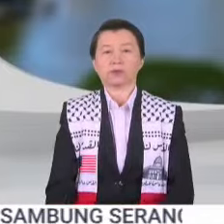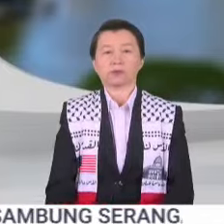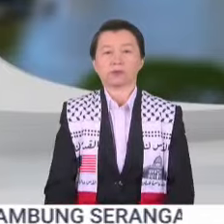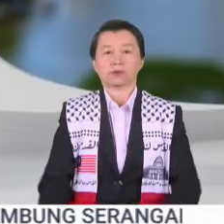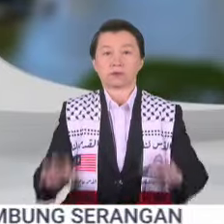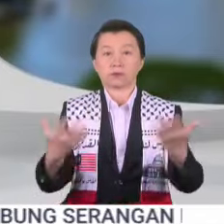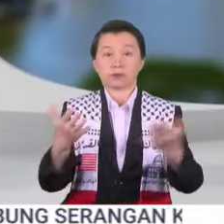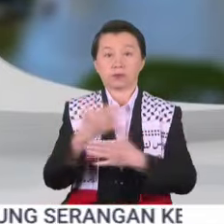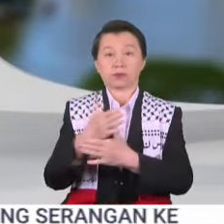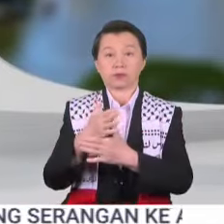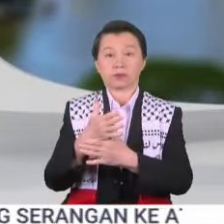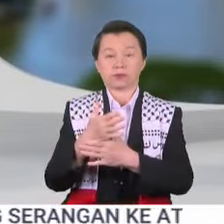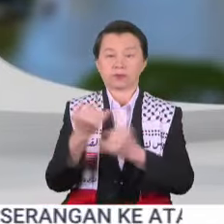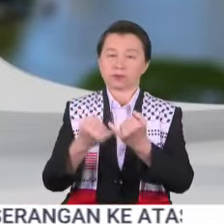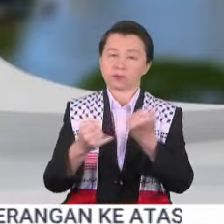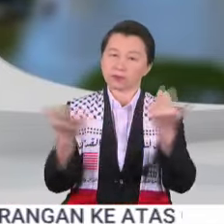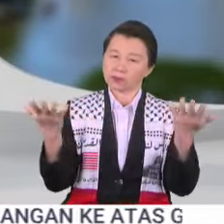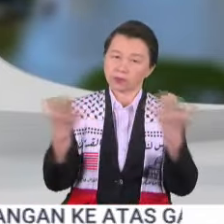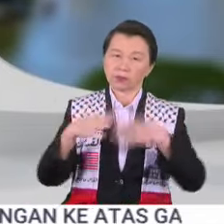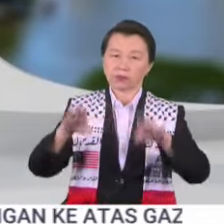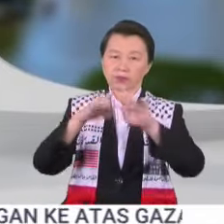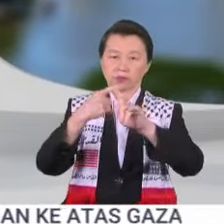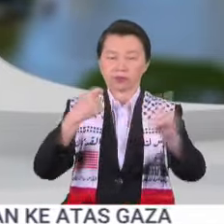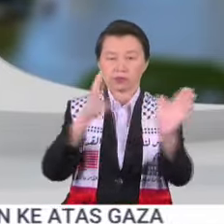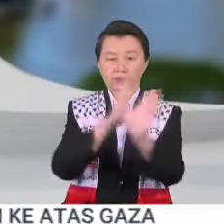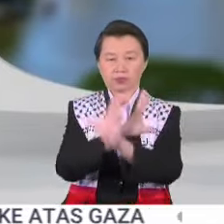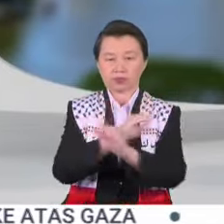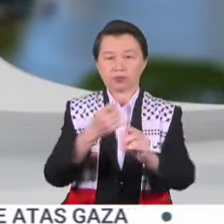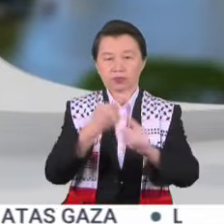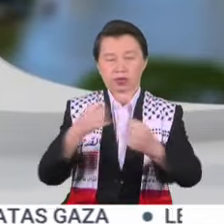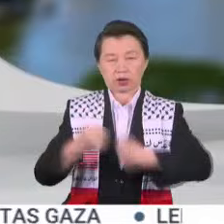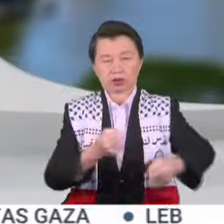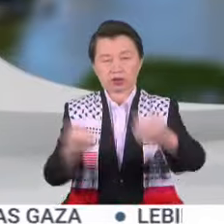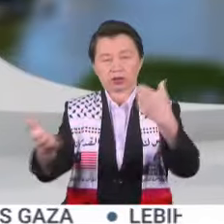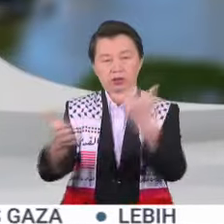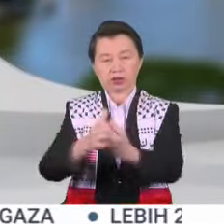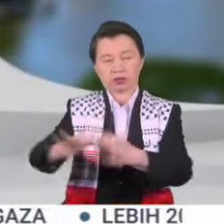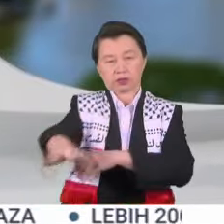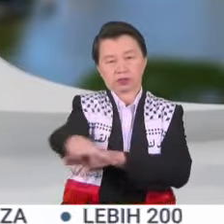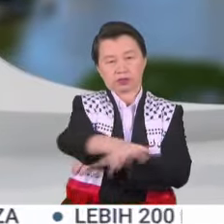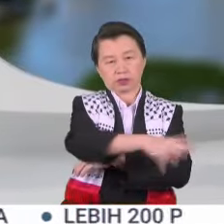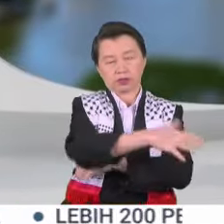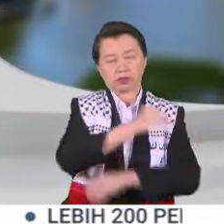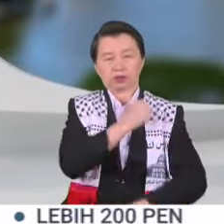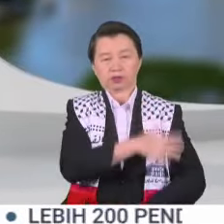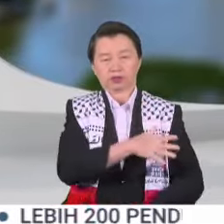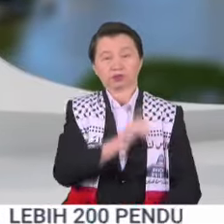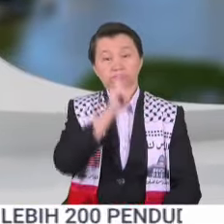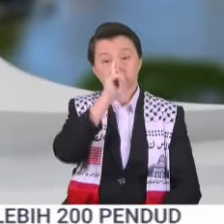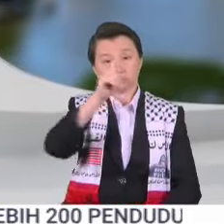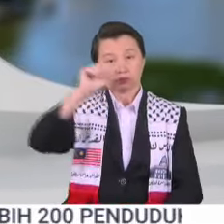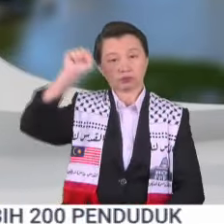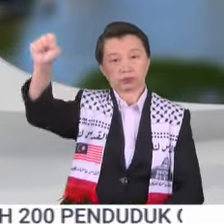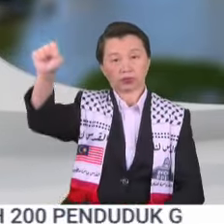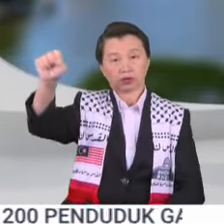Baik saudara, perkongsian itu tadi mengakhiri berita dari Sarawak. Dari sungai hingga ke segara, Palestin pasti merdeka. Baik, kita